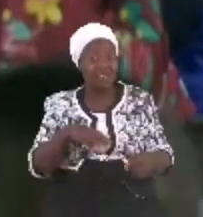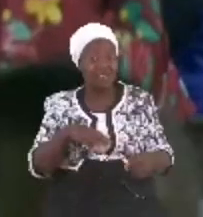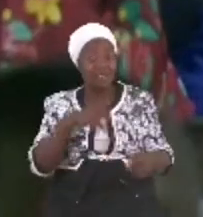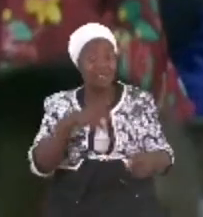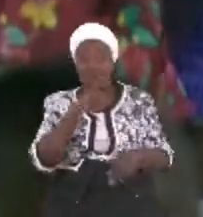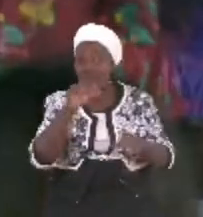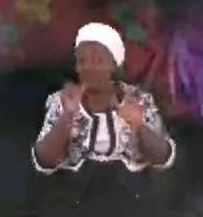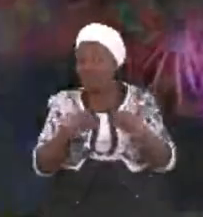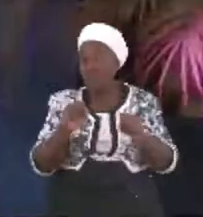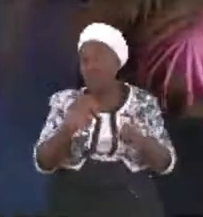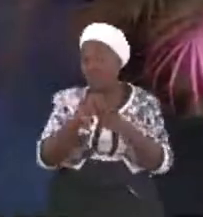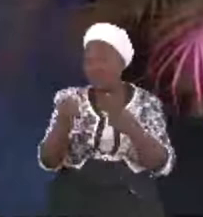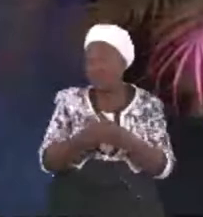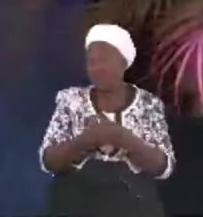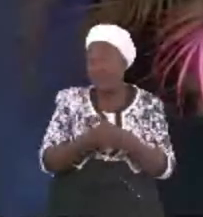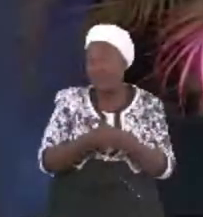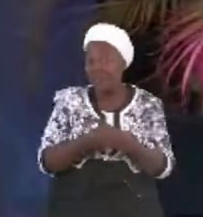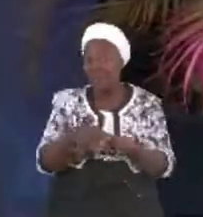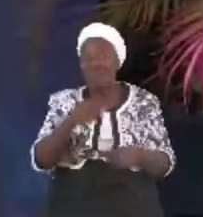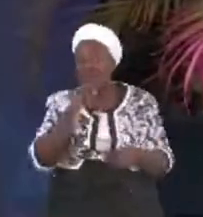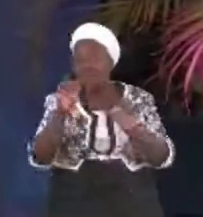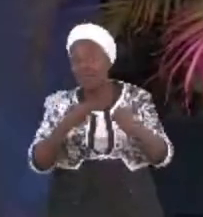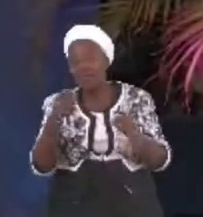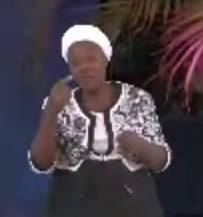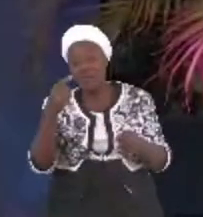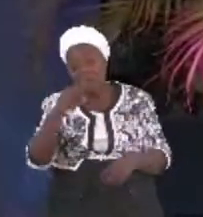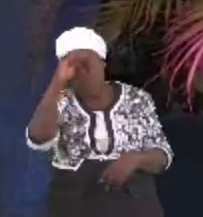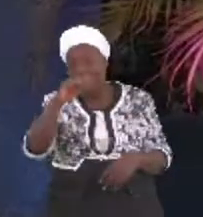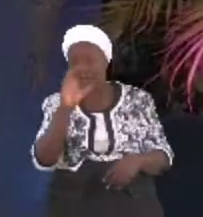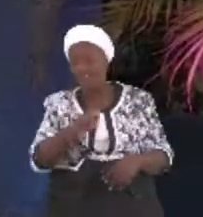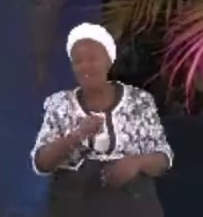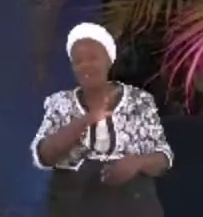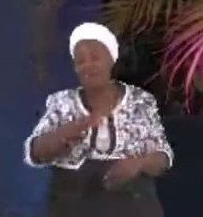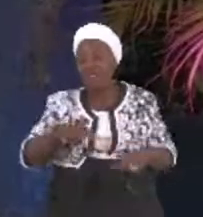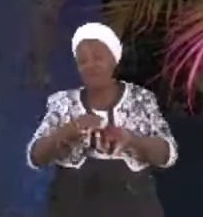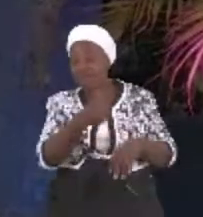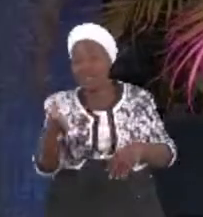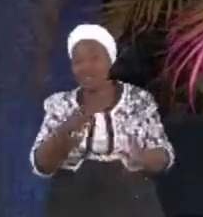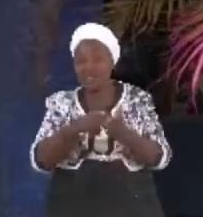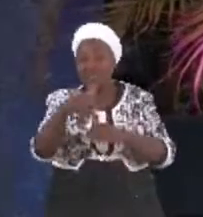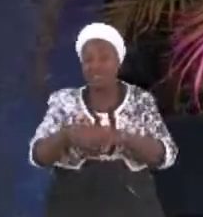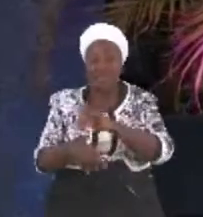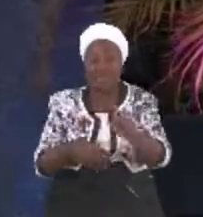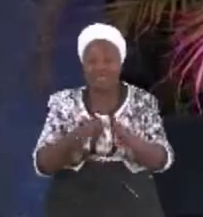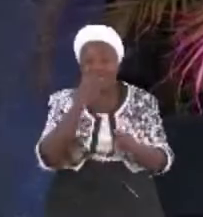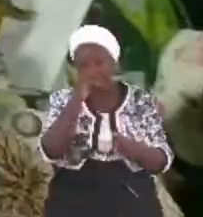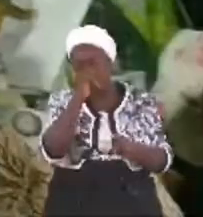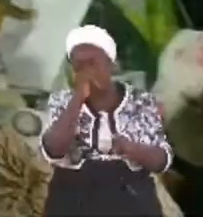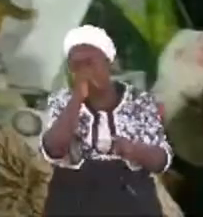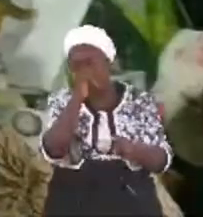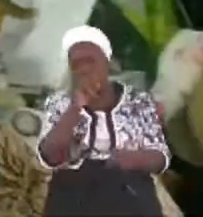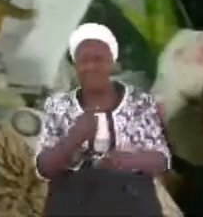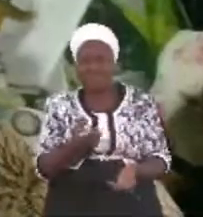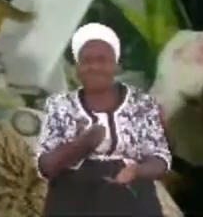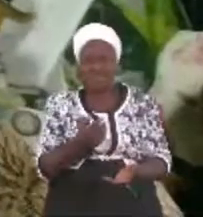Cette situation impossible, impossible pour l'homme, est-ce que Christ peut faire quelque chose ce soir? Dites-moi non,